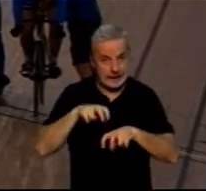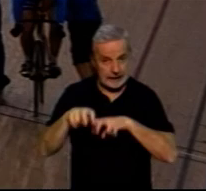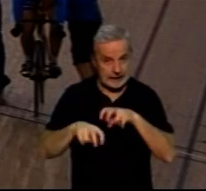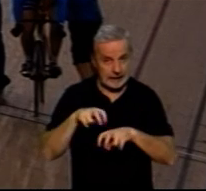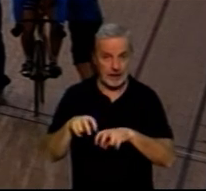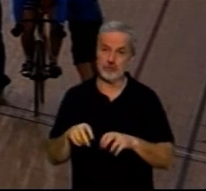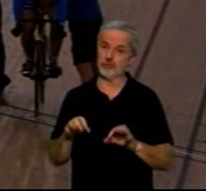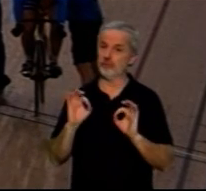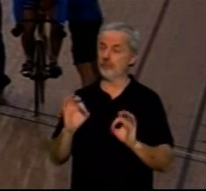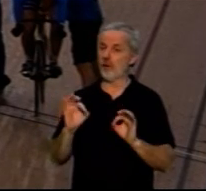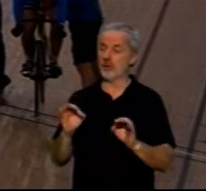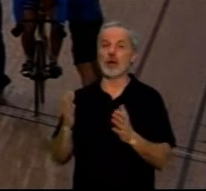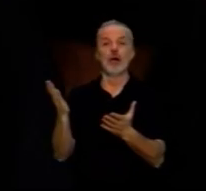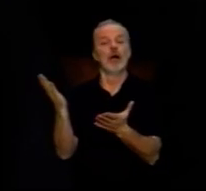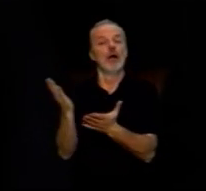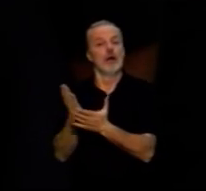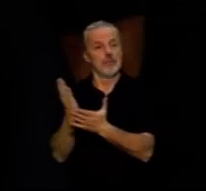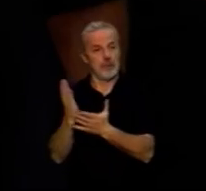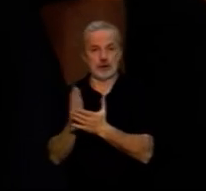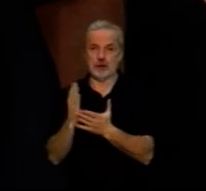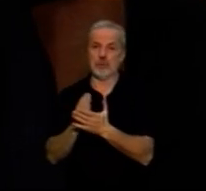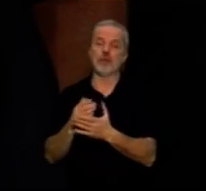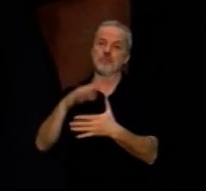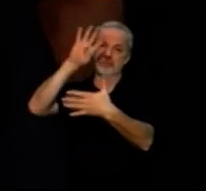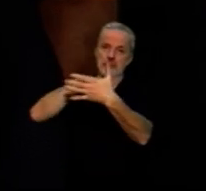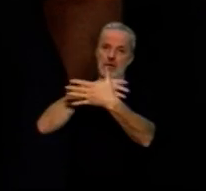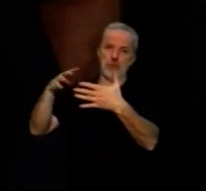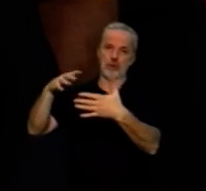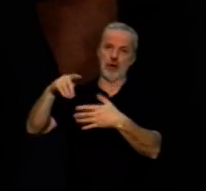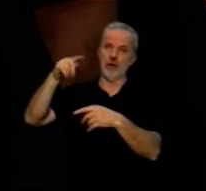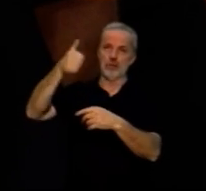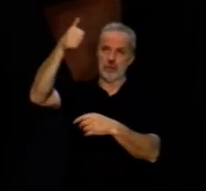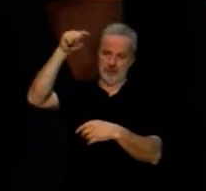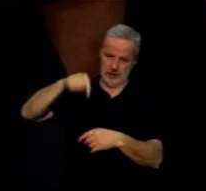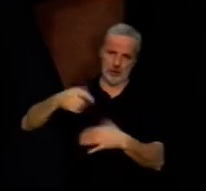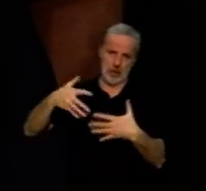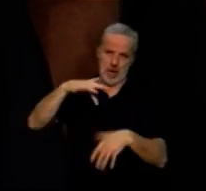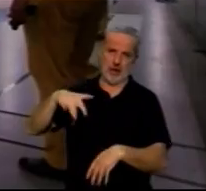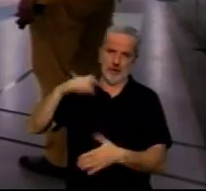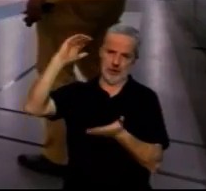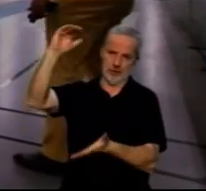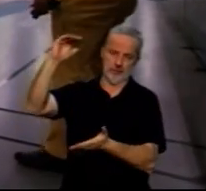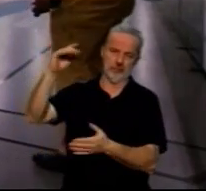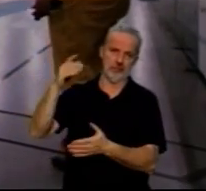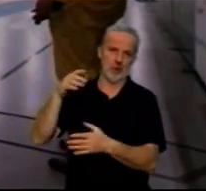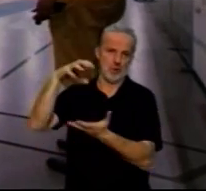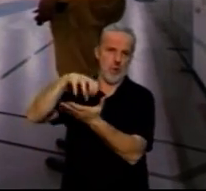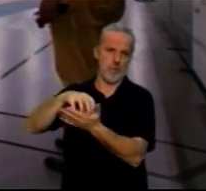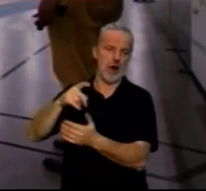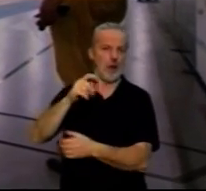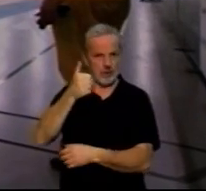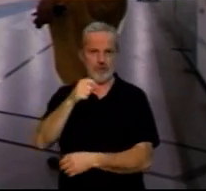cyklistice, tak opravdu patříme mezi prvních 10 zemí na světě zcela určitě. Což mě tak